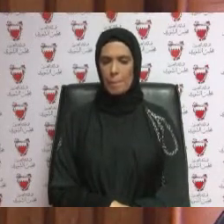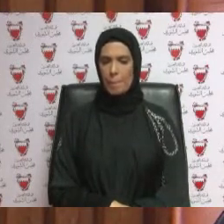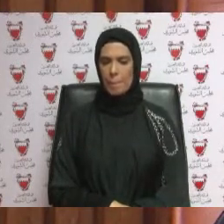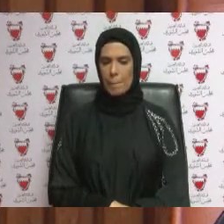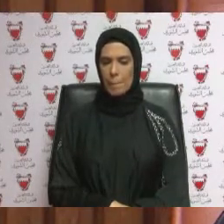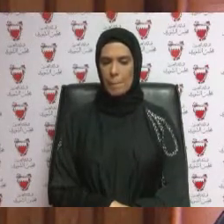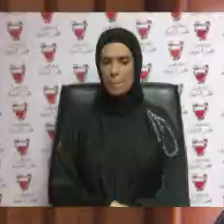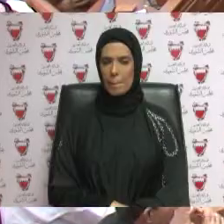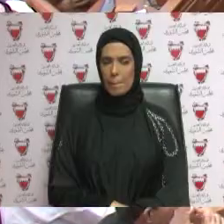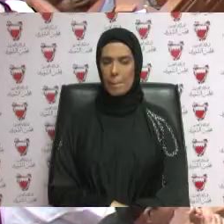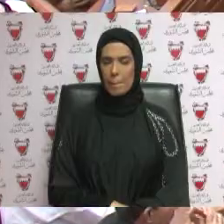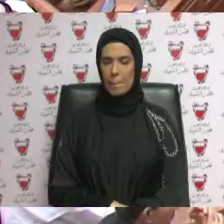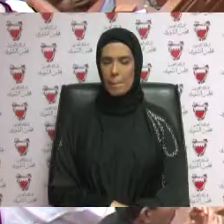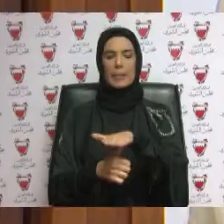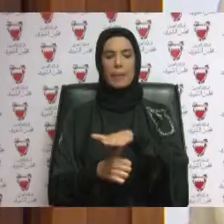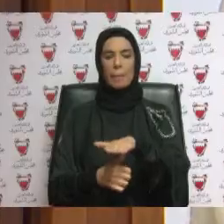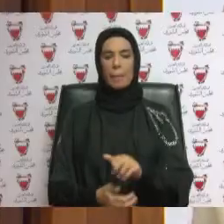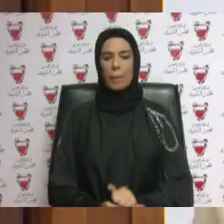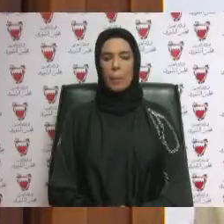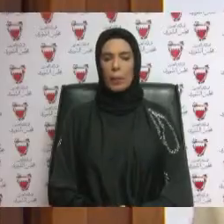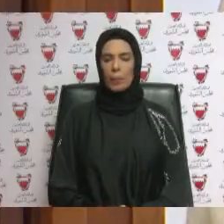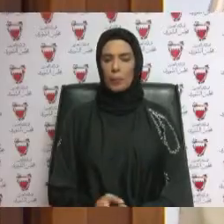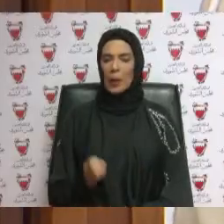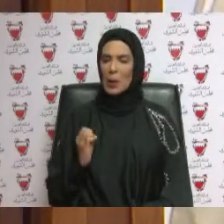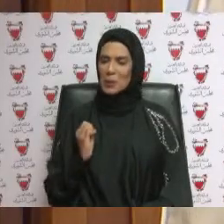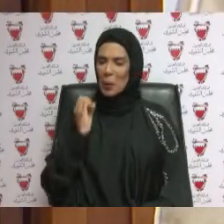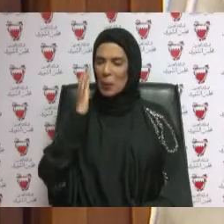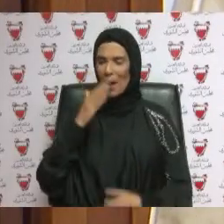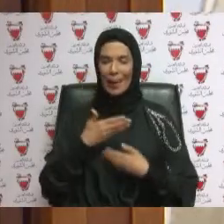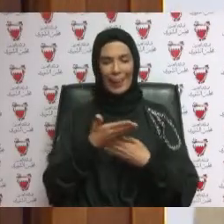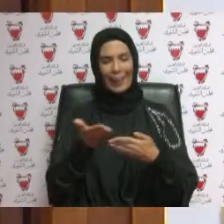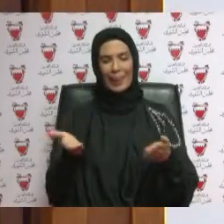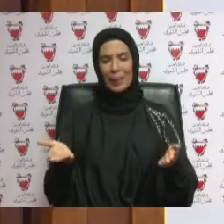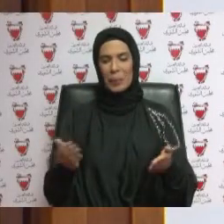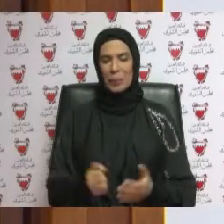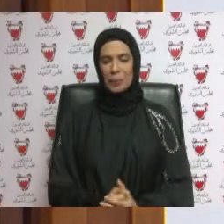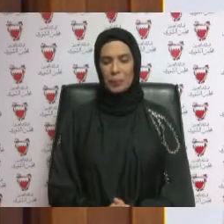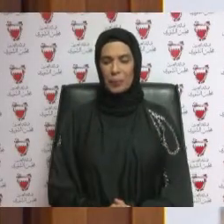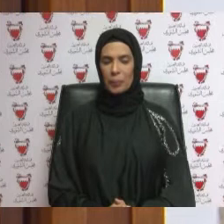الأخ جواد عبد الله حسين تفضل. أسعد الله صباحكم هذا بكل خير.